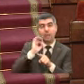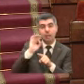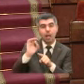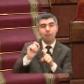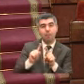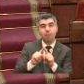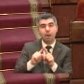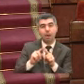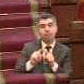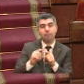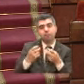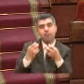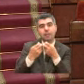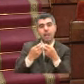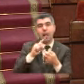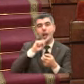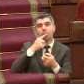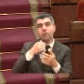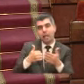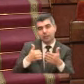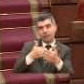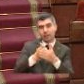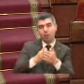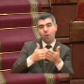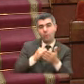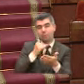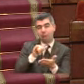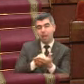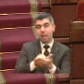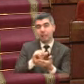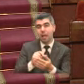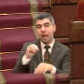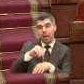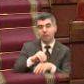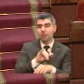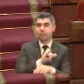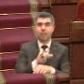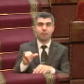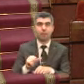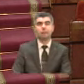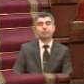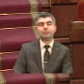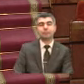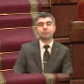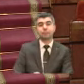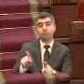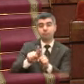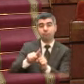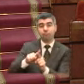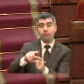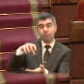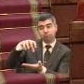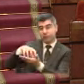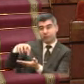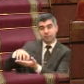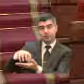مثلا. تأهيل المحطات الطرقية والإشراف المباشر عليها، لأن بعض المحطات أصبحت عبء على المدن.